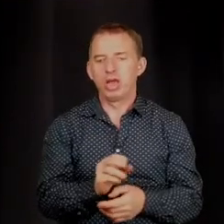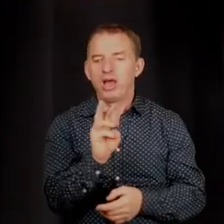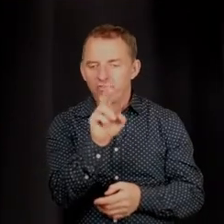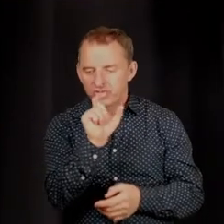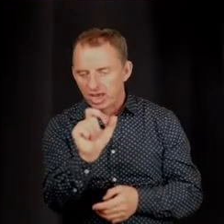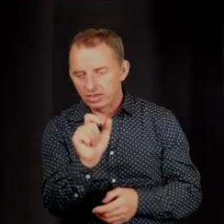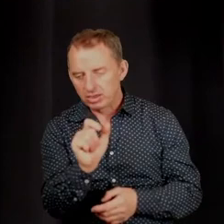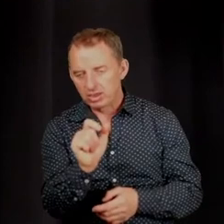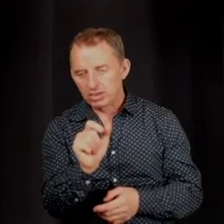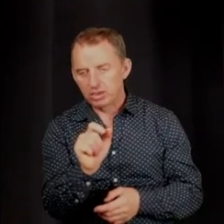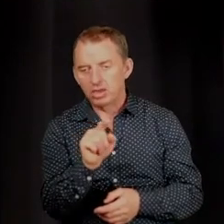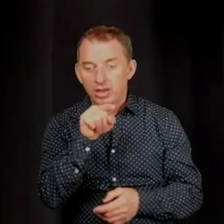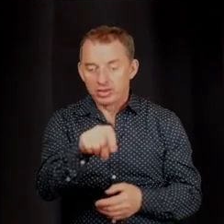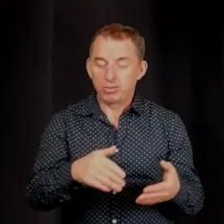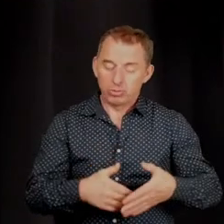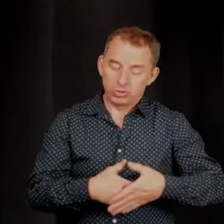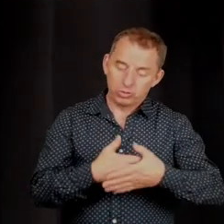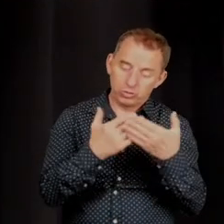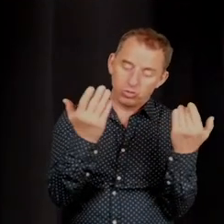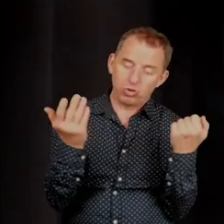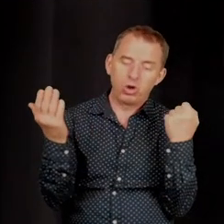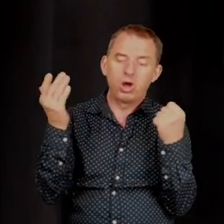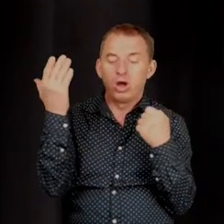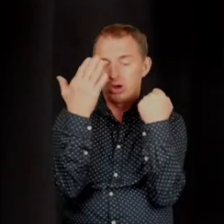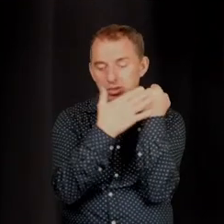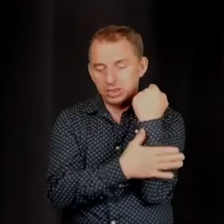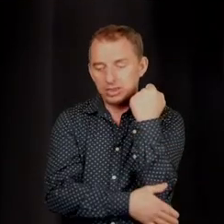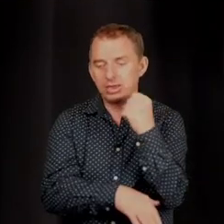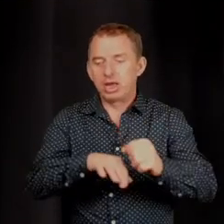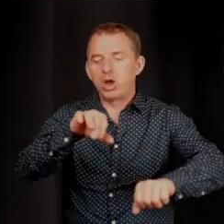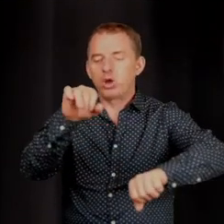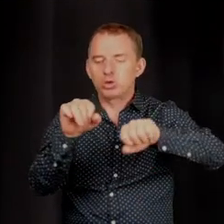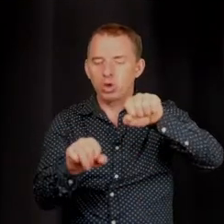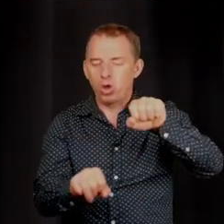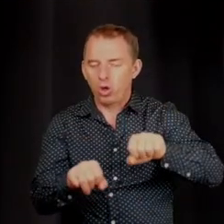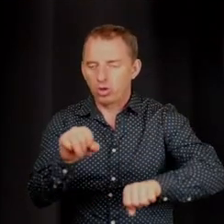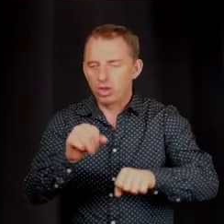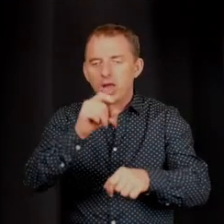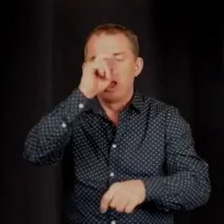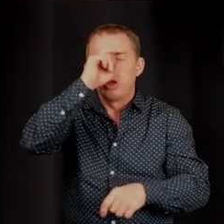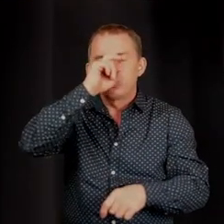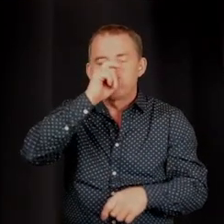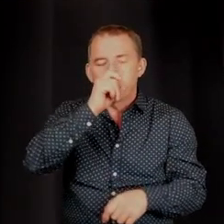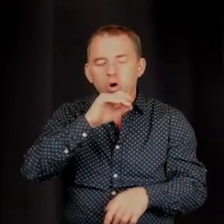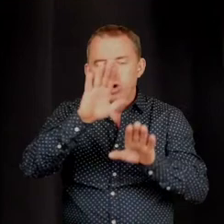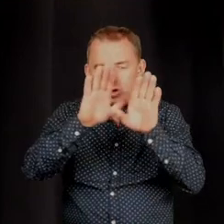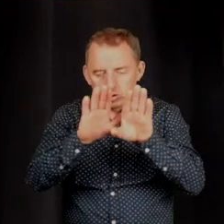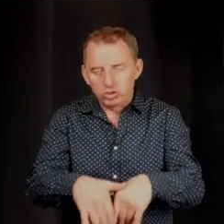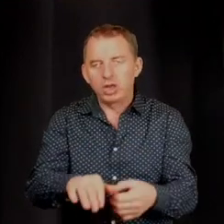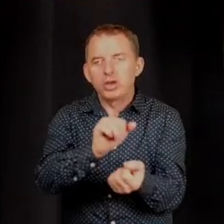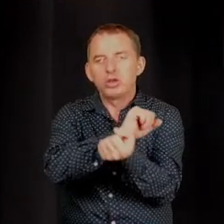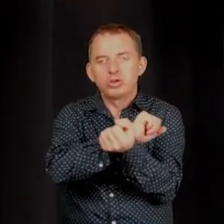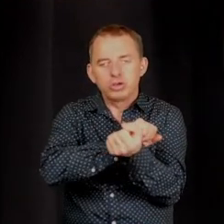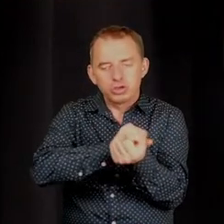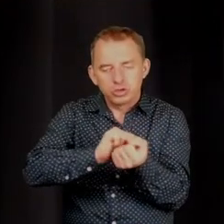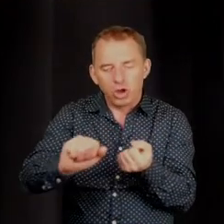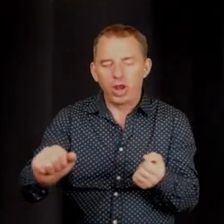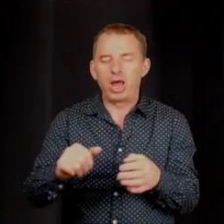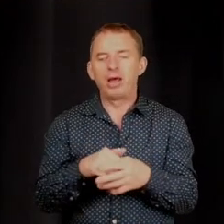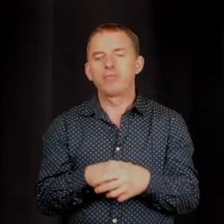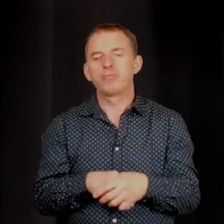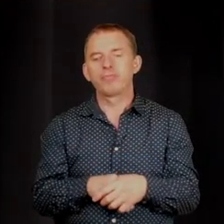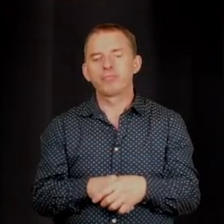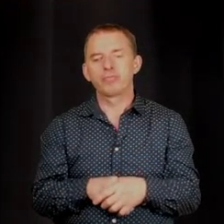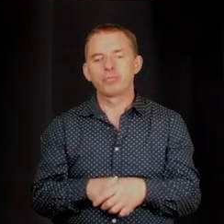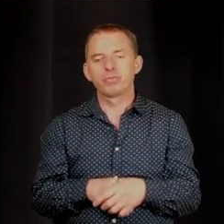tym dniu ostatecznego sądu, evil will be destroyed, zło zostanie zniszczone, judgment will be passed in favor